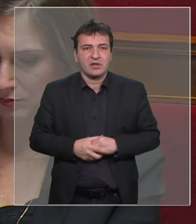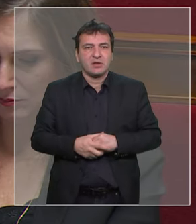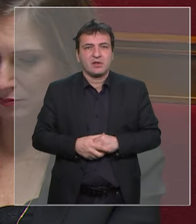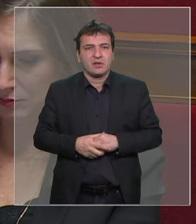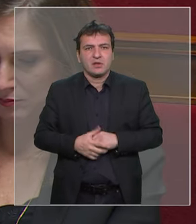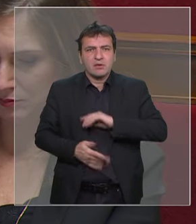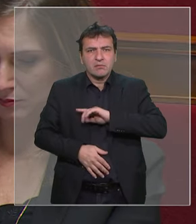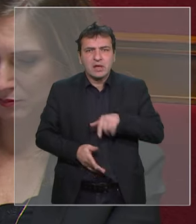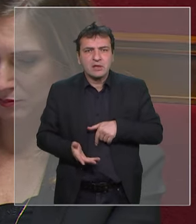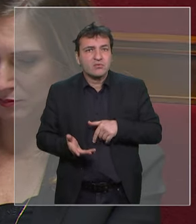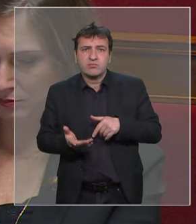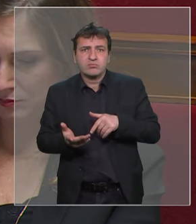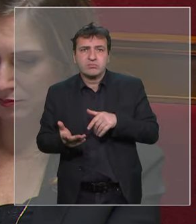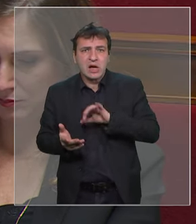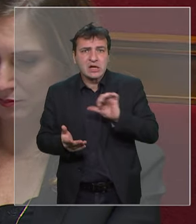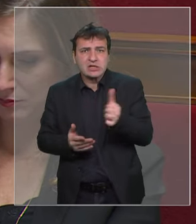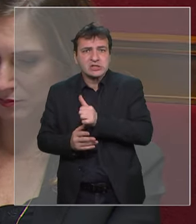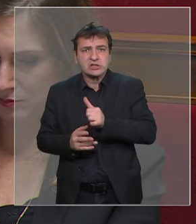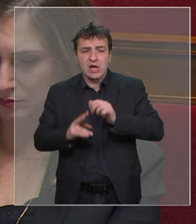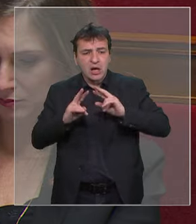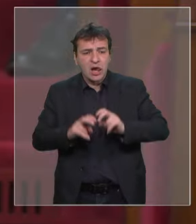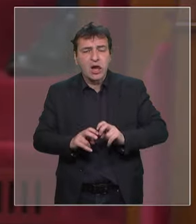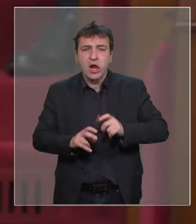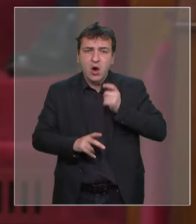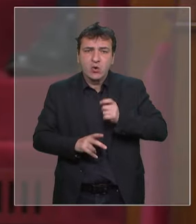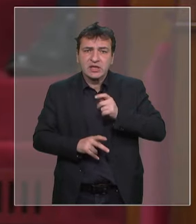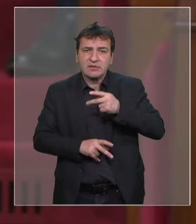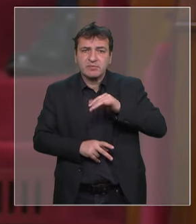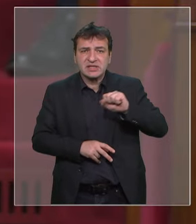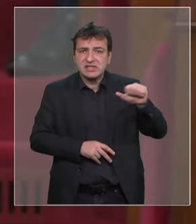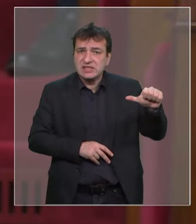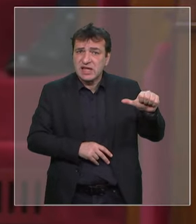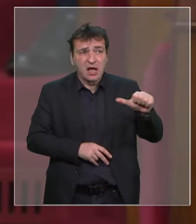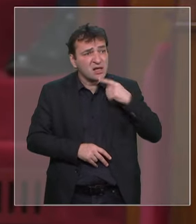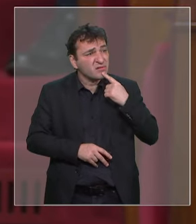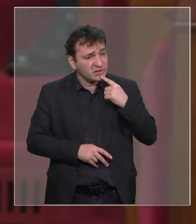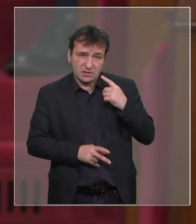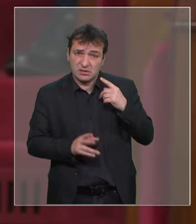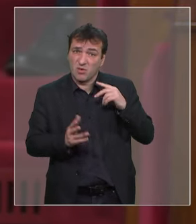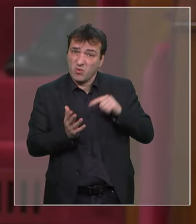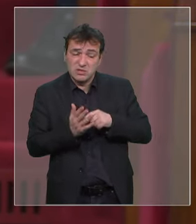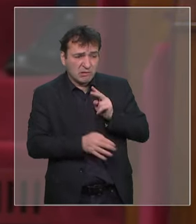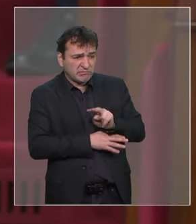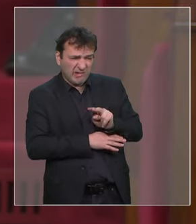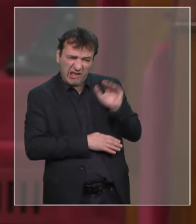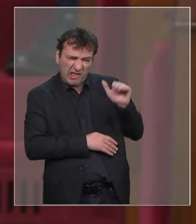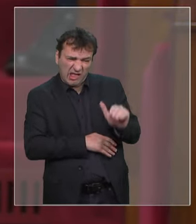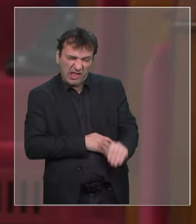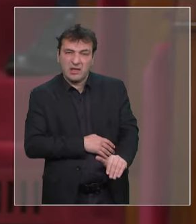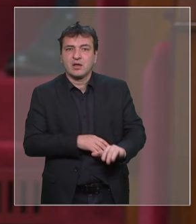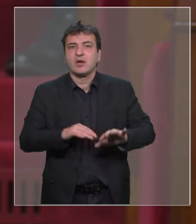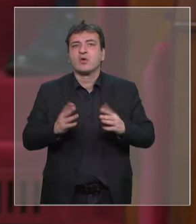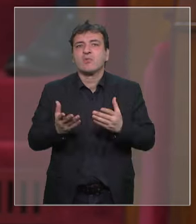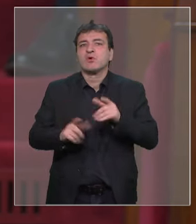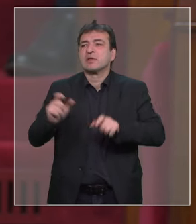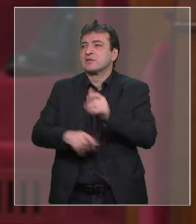à chaque livraison PISA ? Et comment pouvons-nous, principalement au collège, à inverser la donne ? Comment assurer aux Françaises